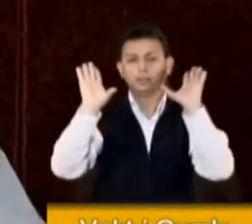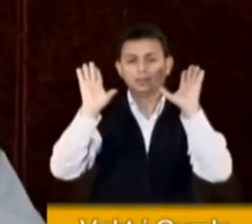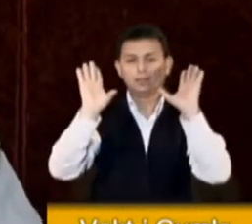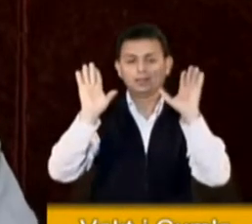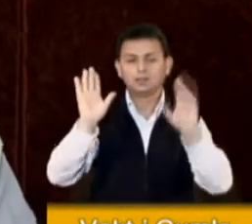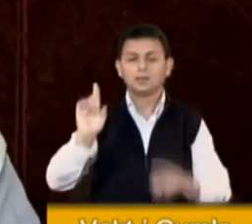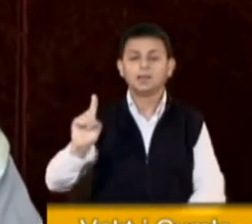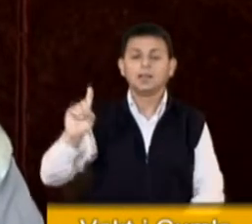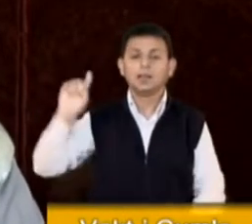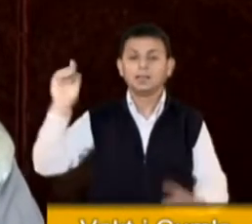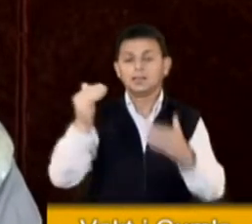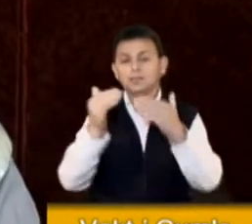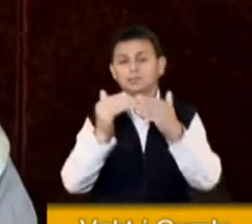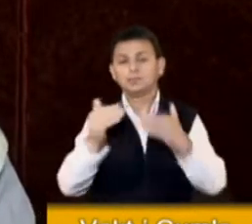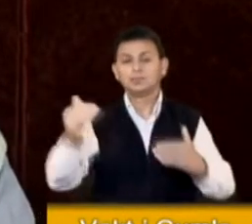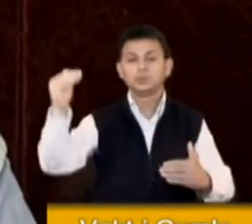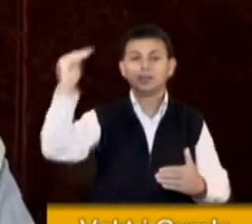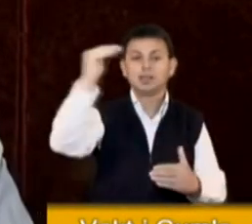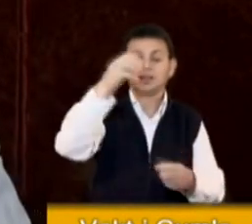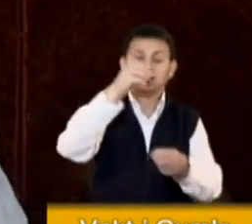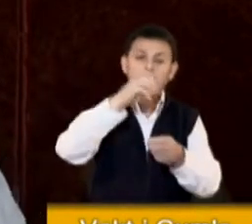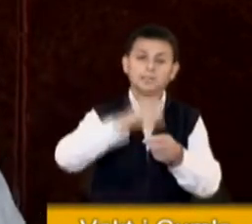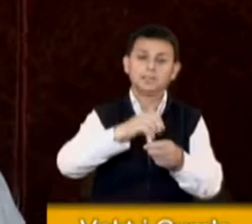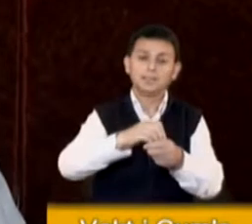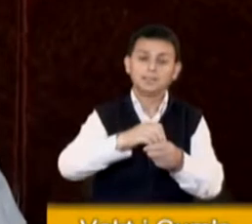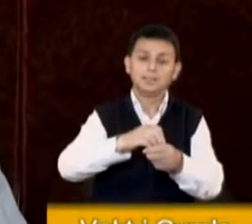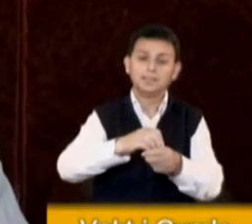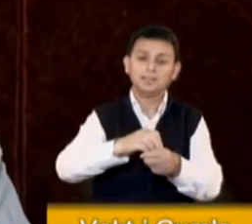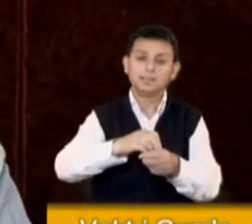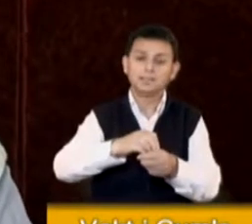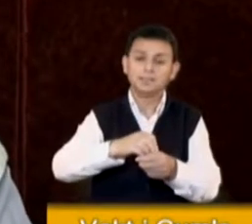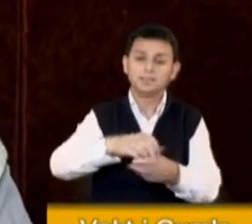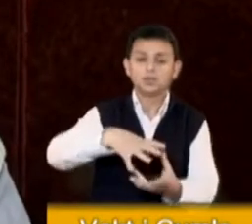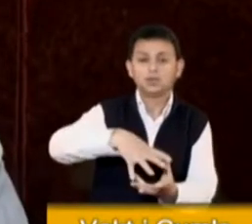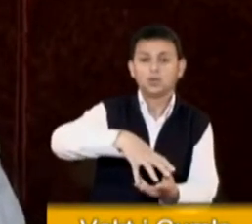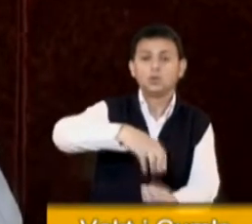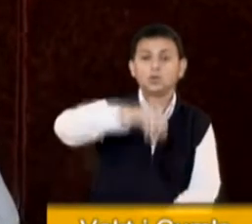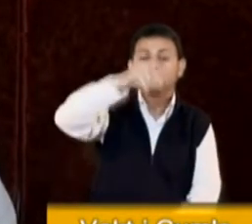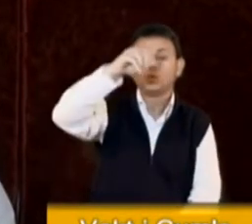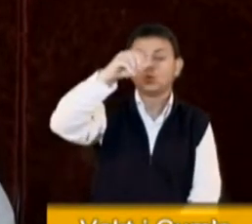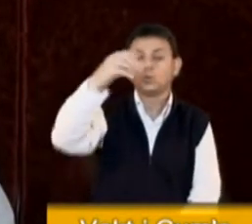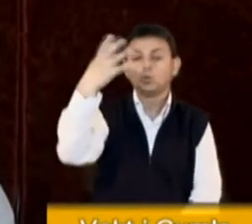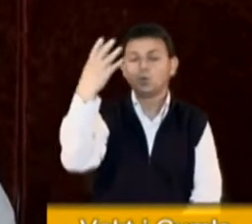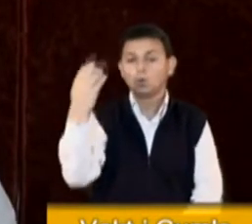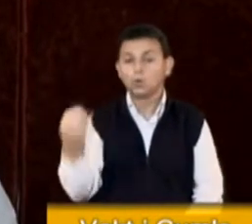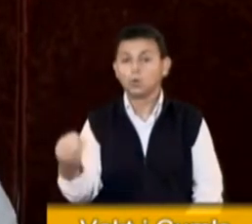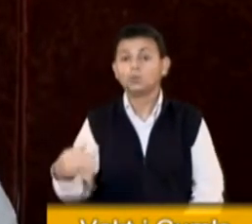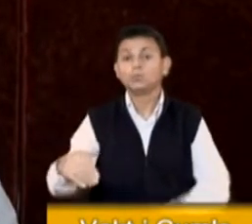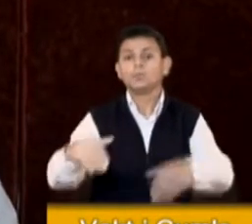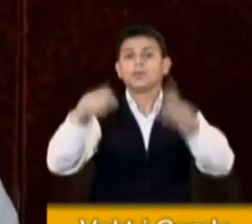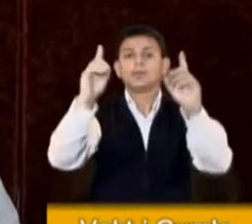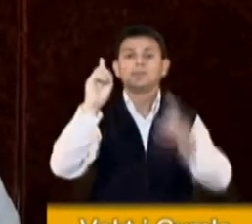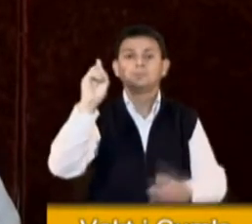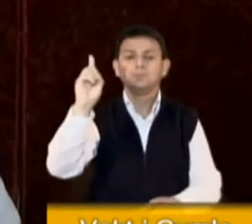bile kendisi Allahu Zülcelal'a yapmayan birisinden medet ummak caiz değildir.